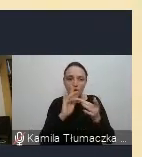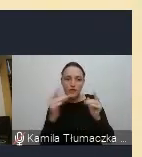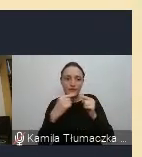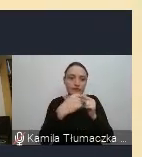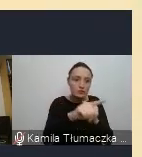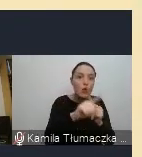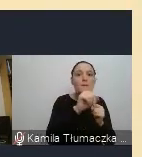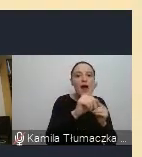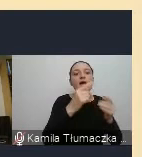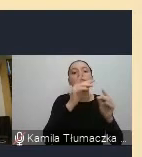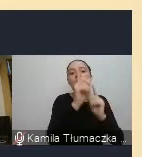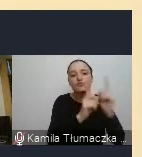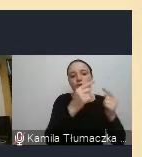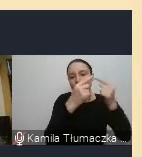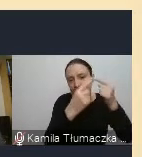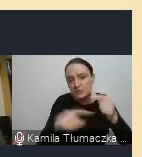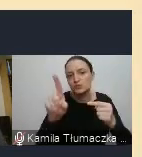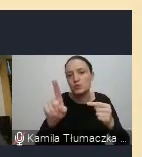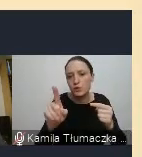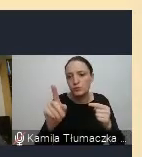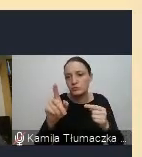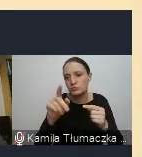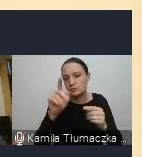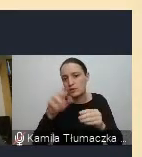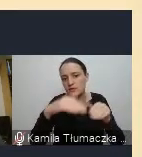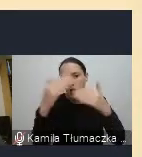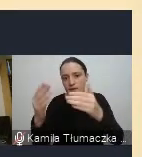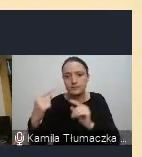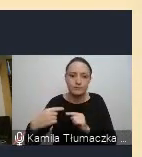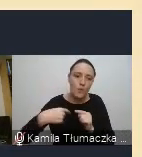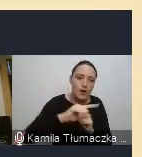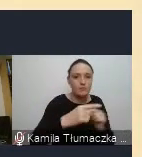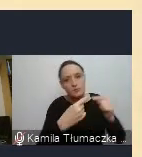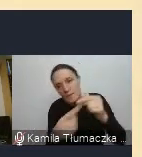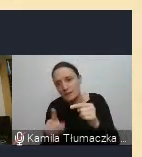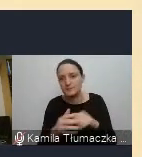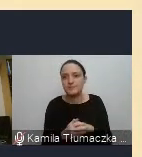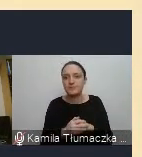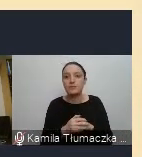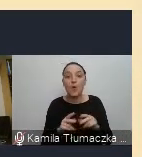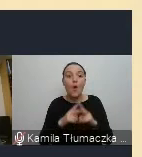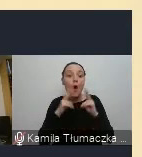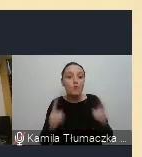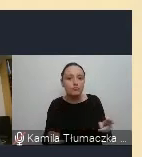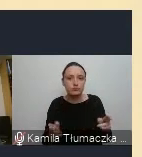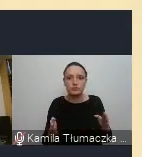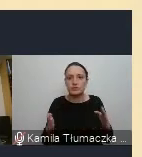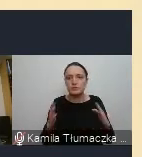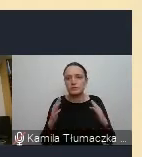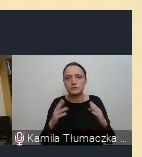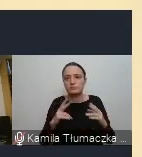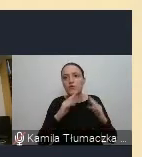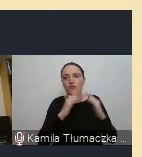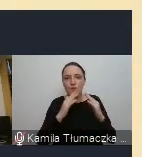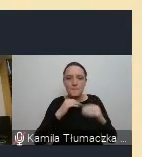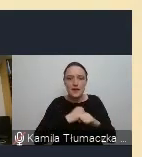je następnie dalej. W okresie lockdownu obowiązywało również pisanie sprawozdań